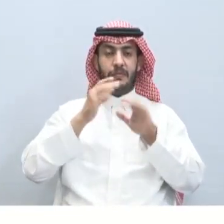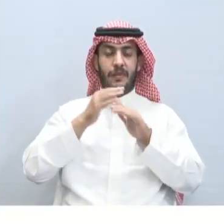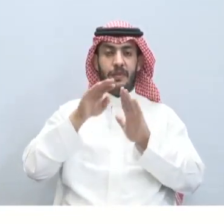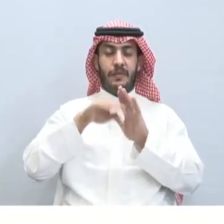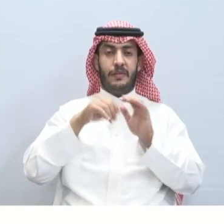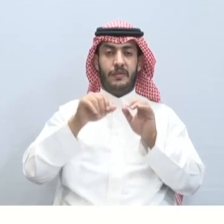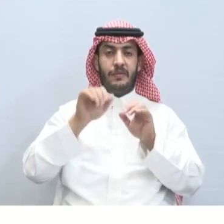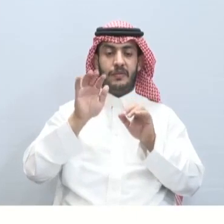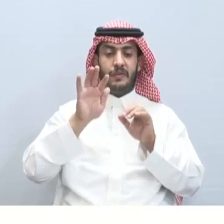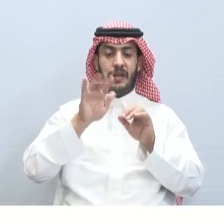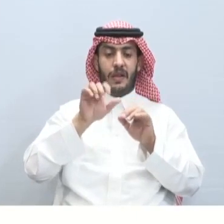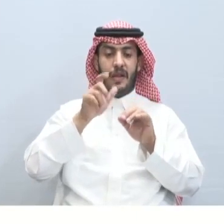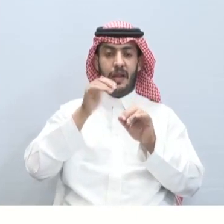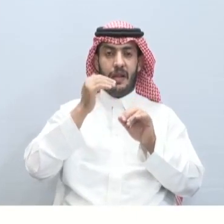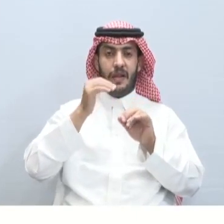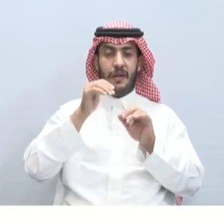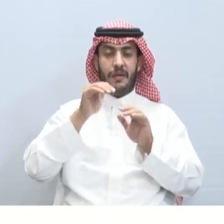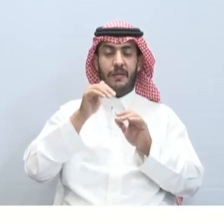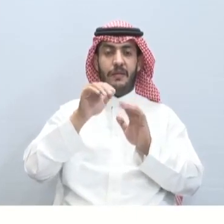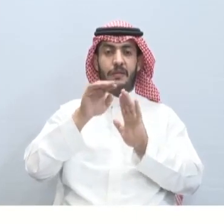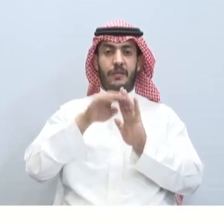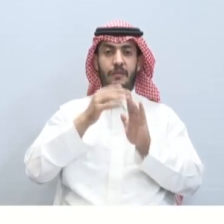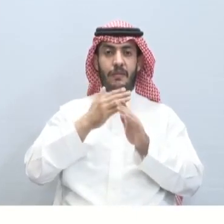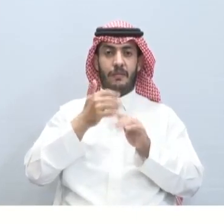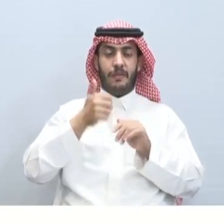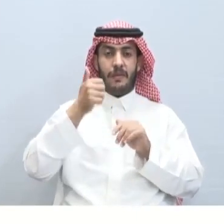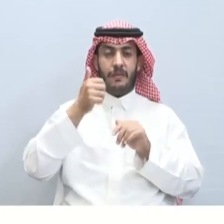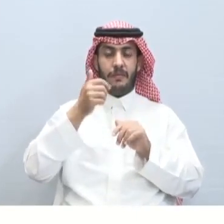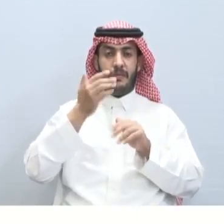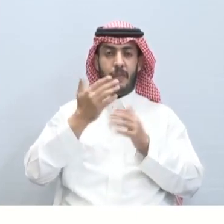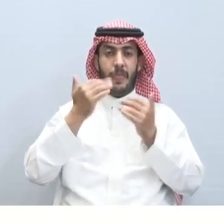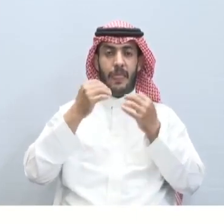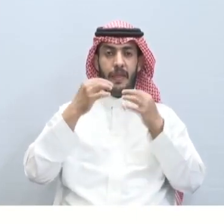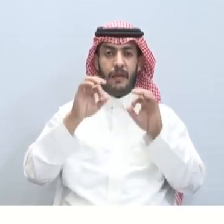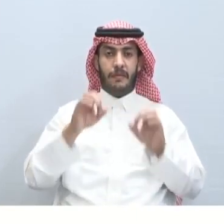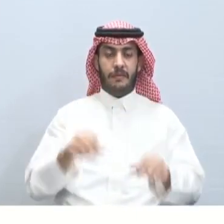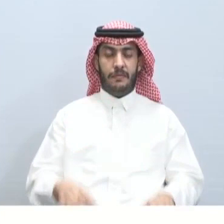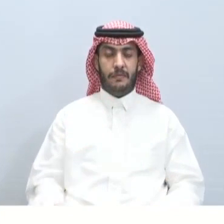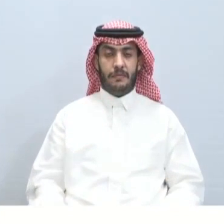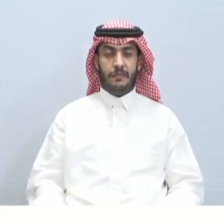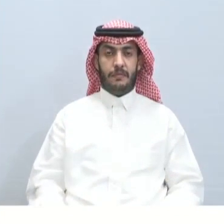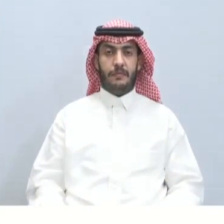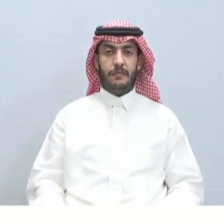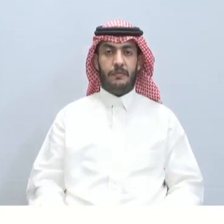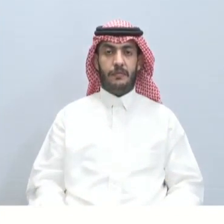تحديد الشرائح او تقوم بدراسه السوق لكي تستخرج الشرائح الموجوده فيه